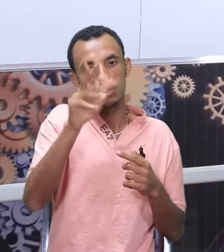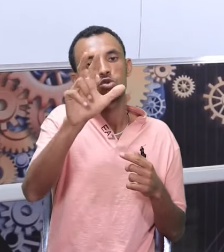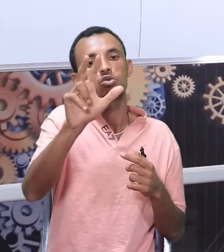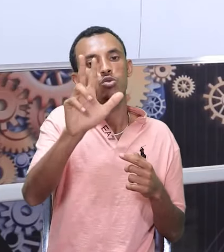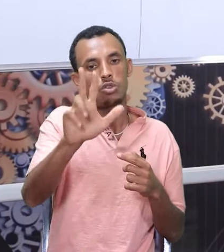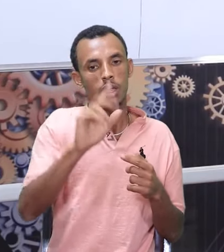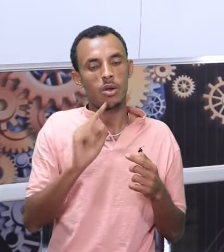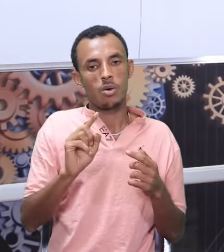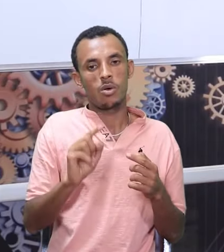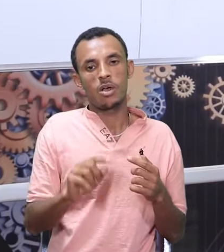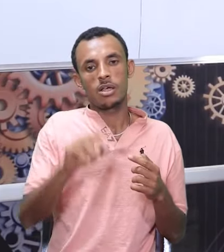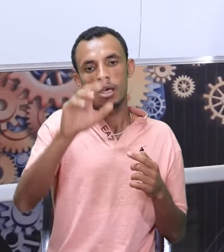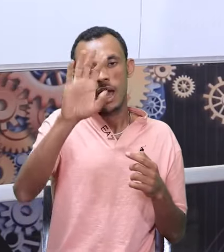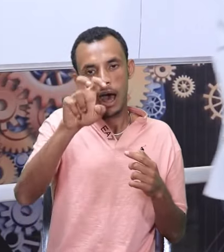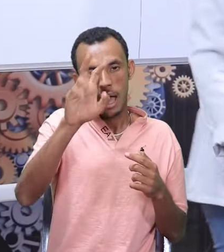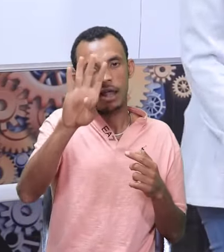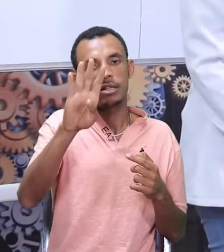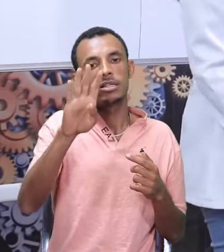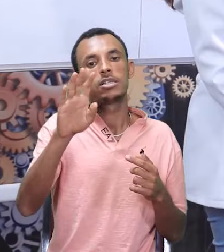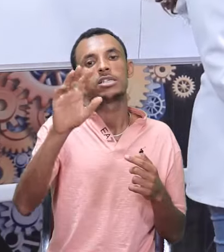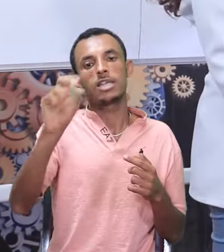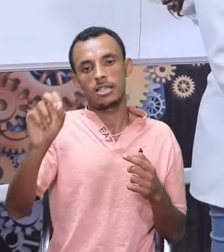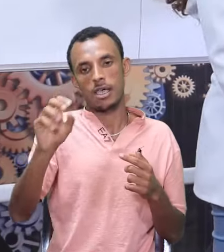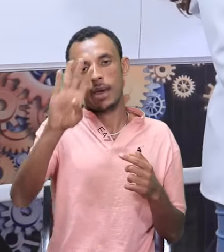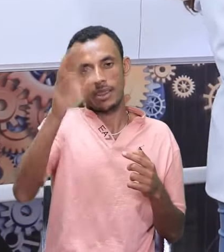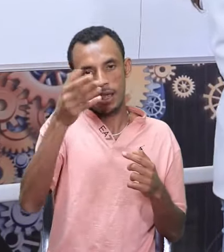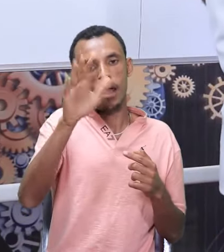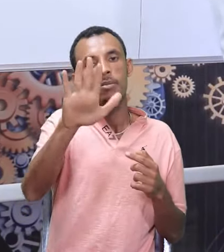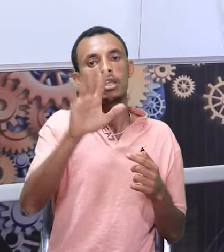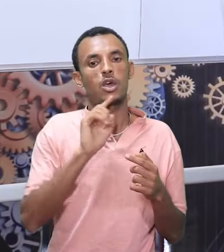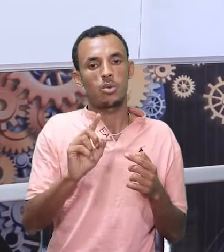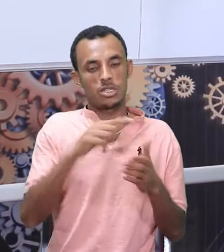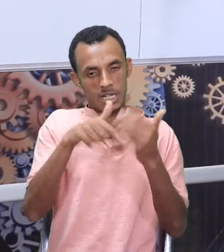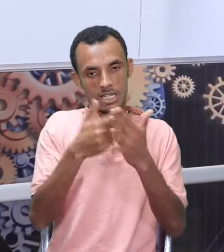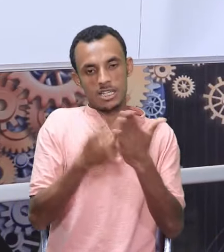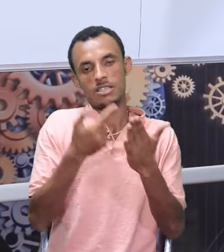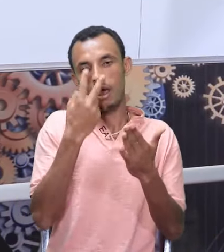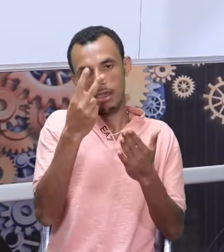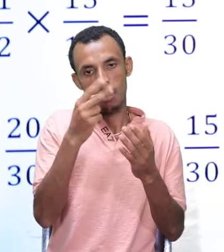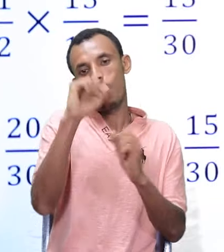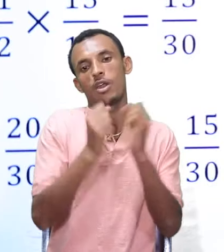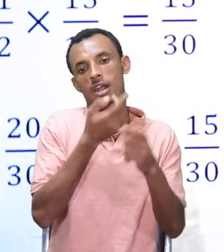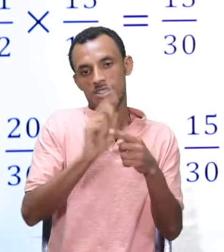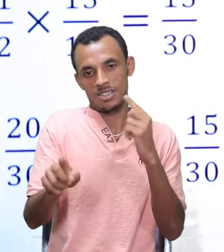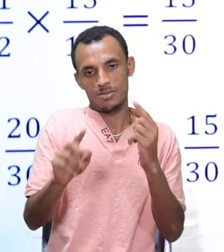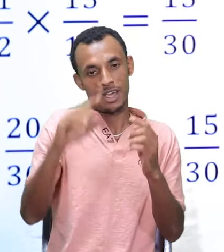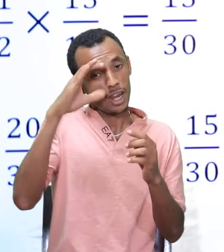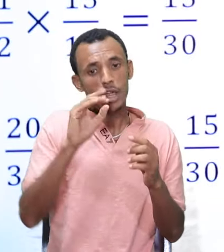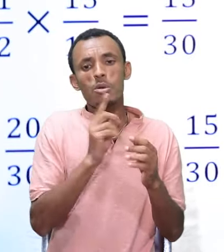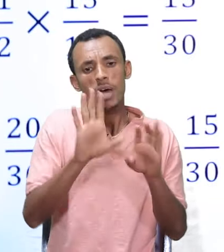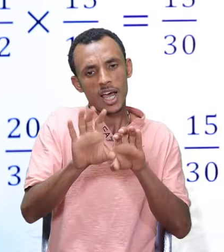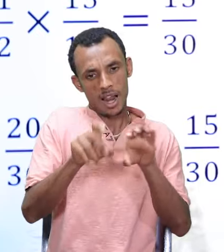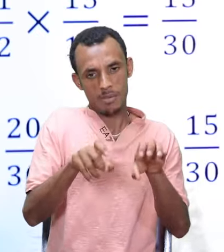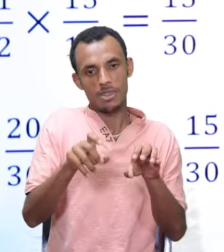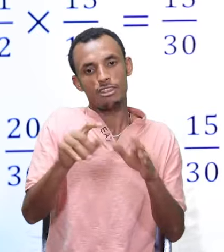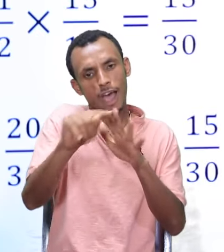24 30ኛ ደግሞ በአራት አምስተኛ ነው። ስለዚህ እንዲህ አይተን ማወዳደር አንችልም እንደዚህ እንዳግን ቁጥሮችን። ግዴታ ምን ማድረግ